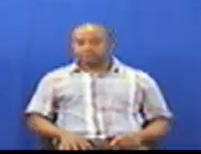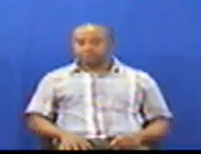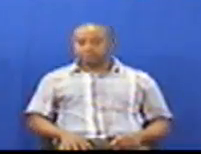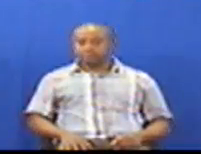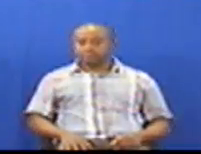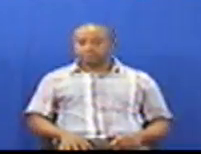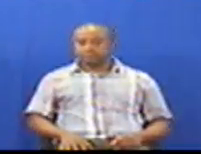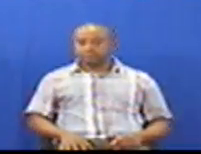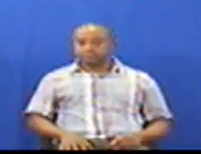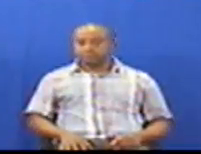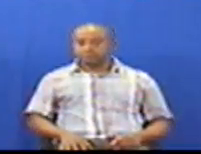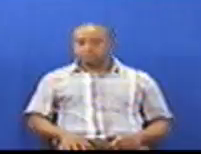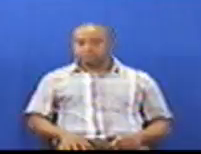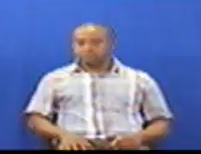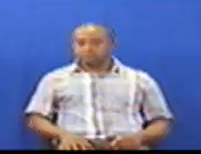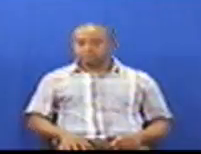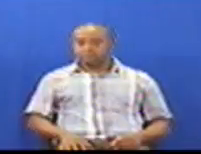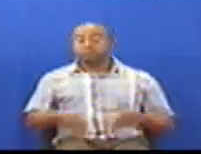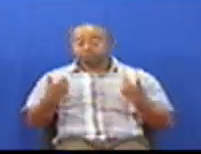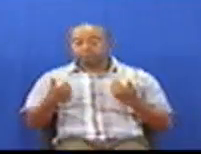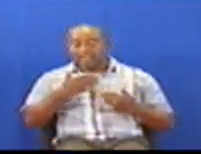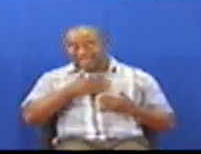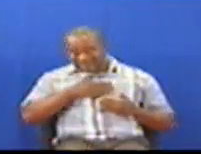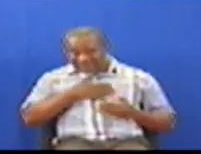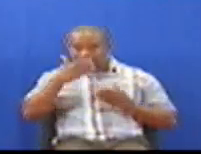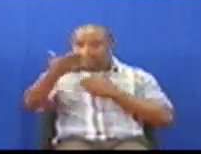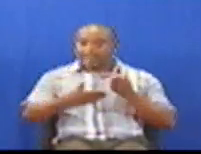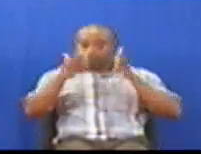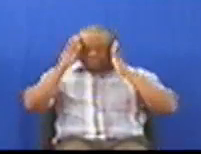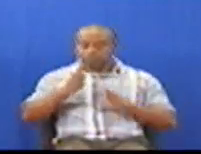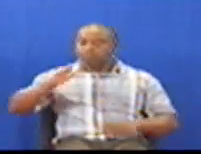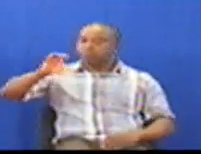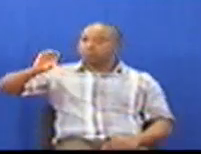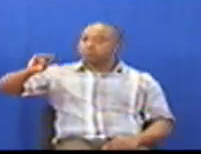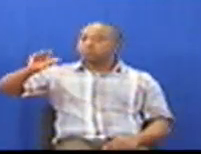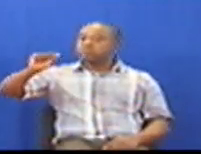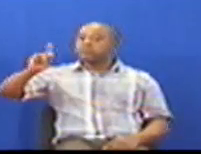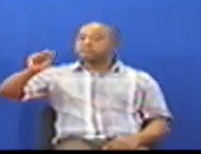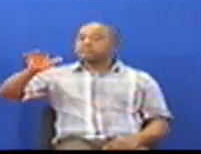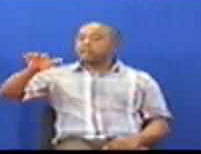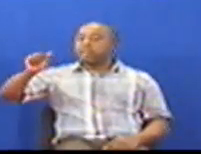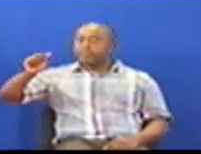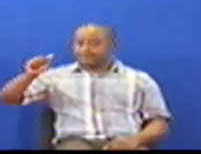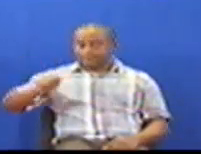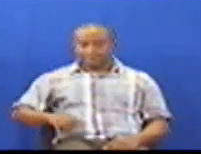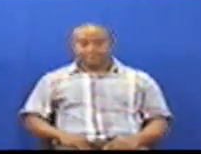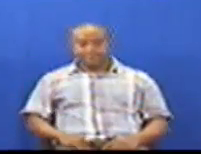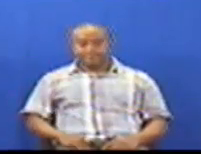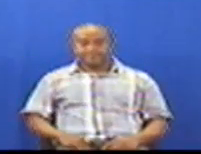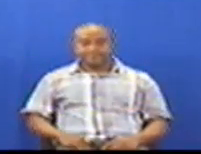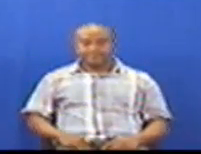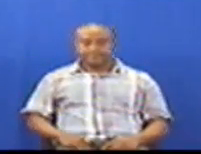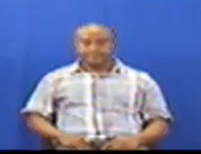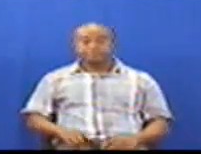mheshimiwa Magdalena Hamis Sakaya, atafuatiwa na mheshimiwa Mohamed Omar Mchengerwa.